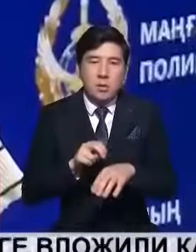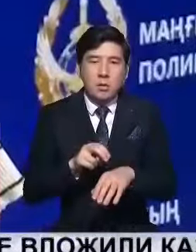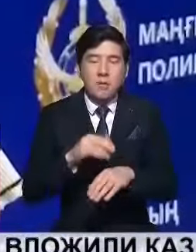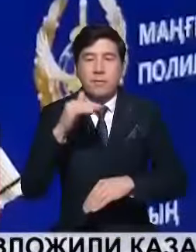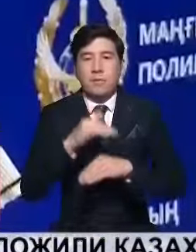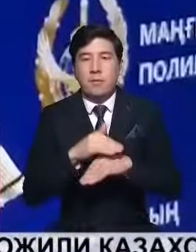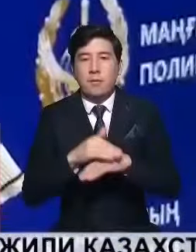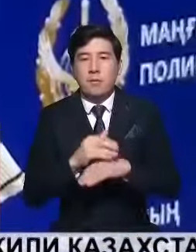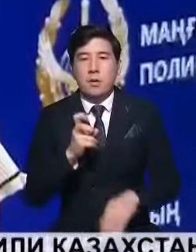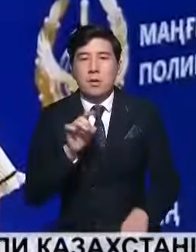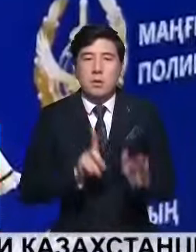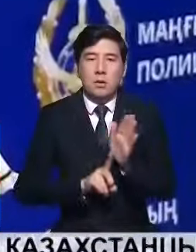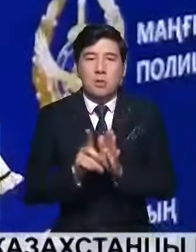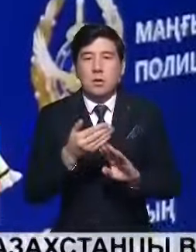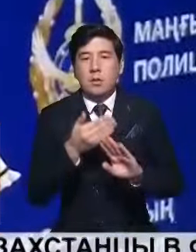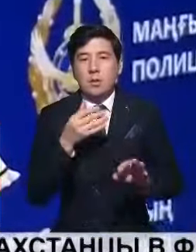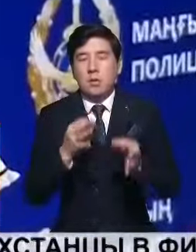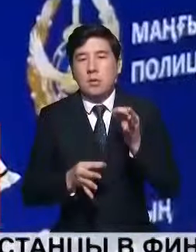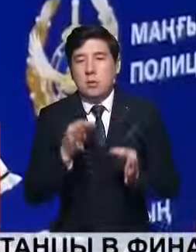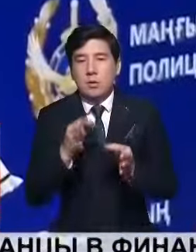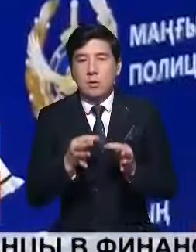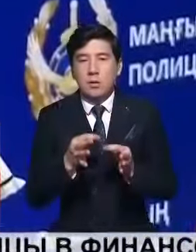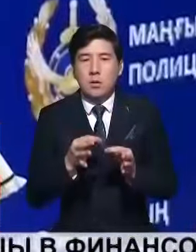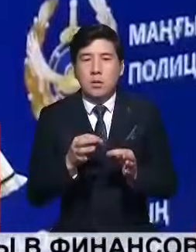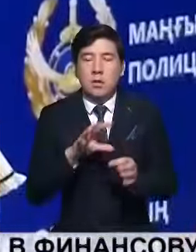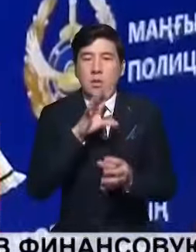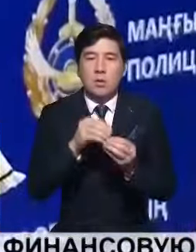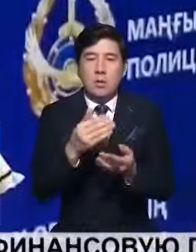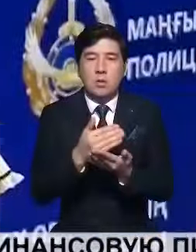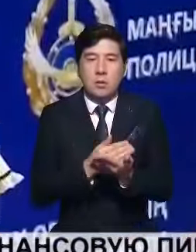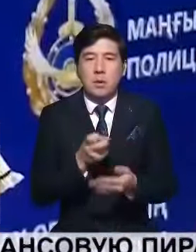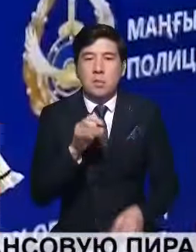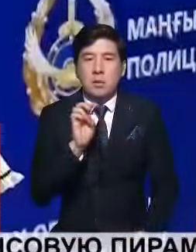факту побоев начато досудебное расследование, проводятся следственные мероприятия.